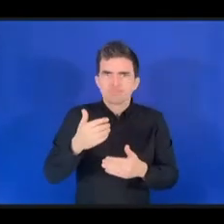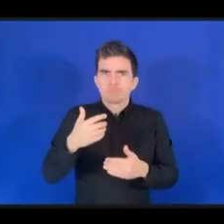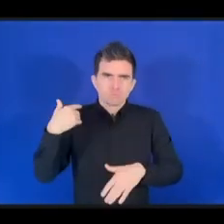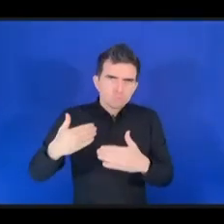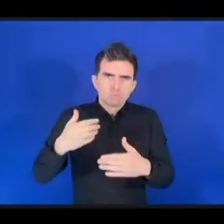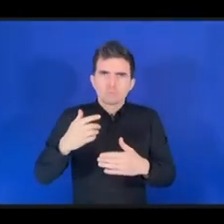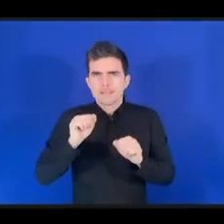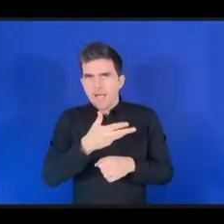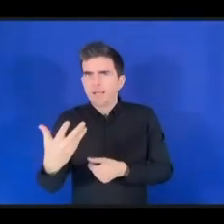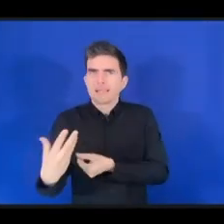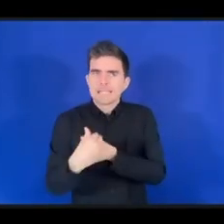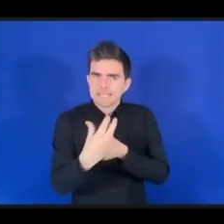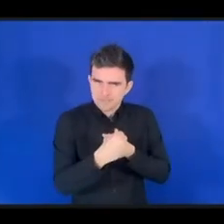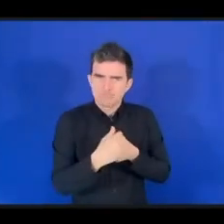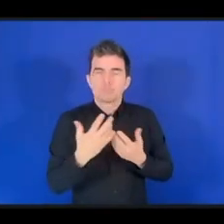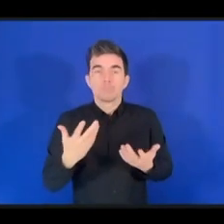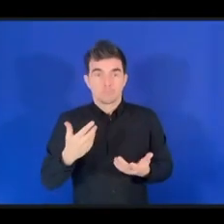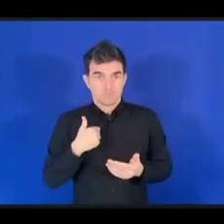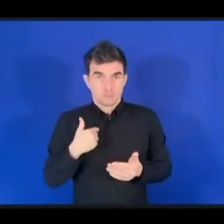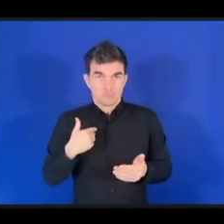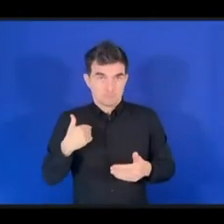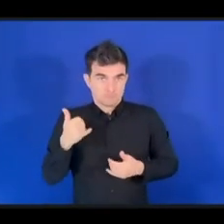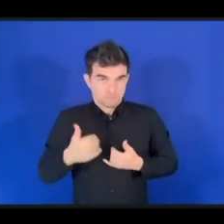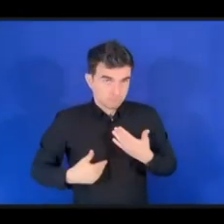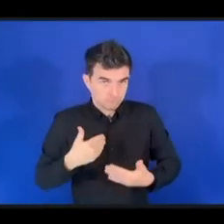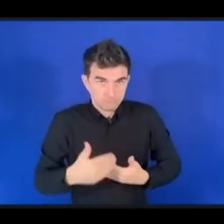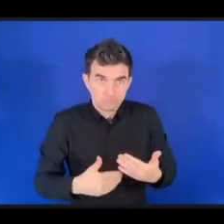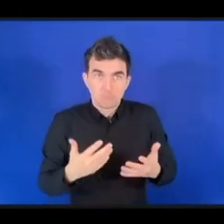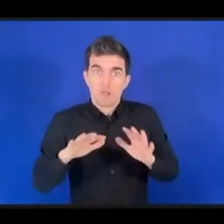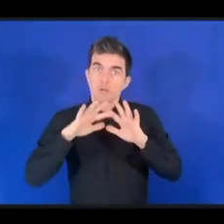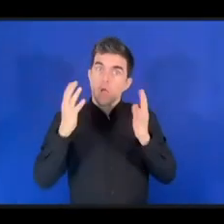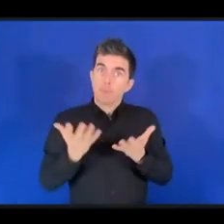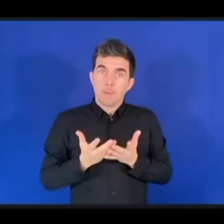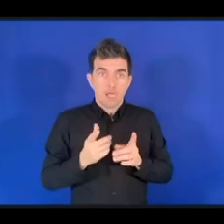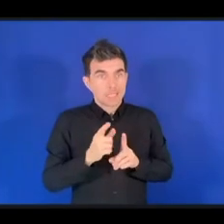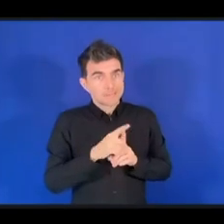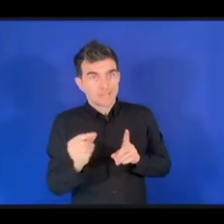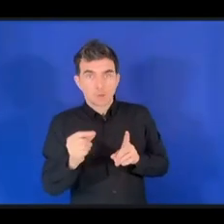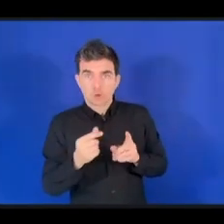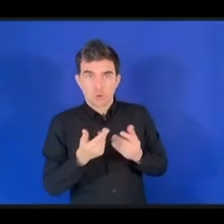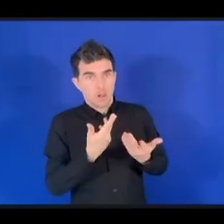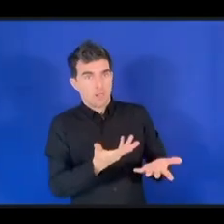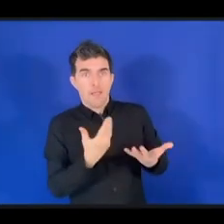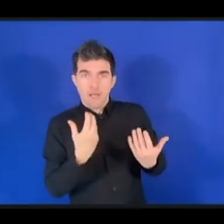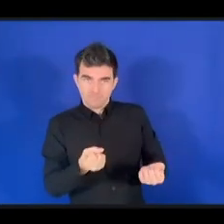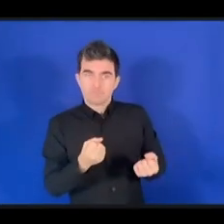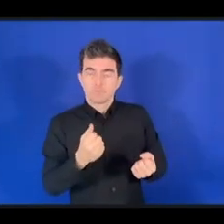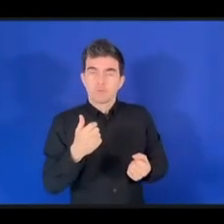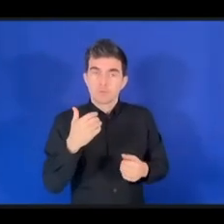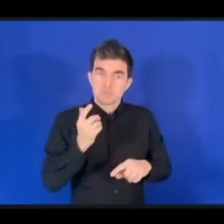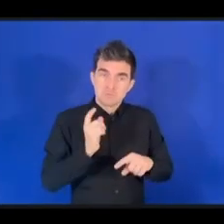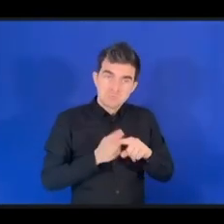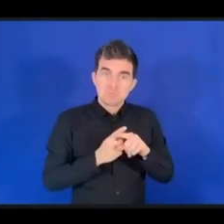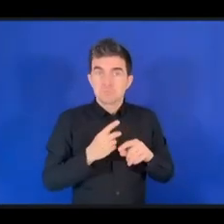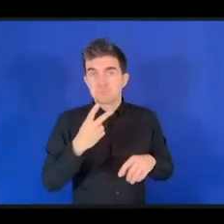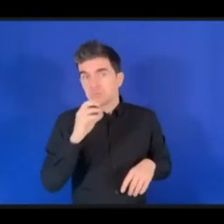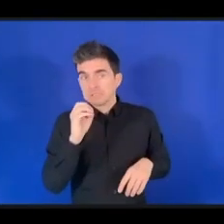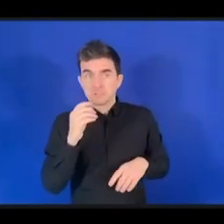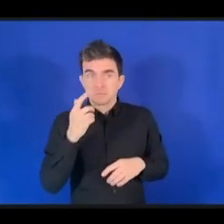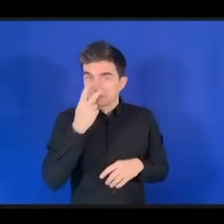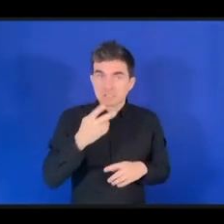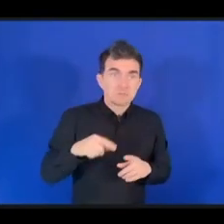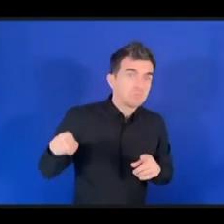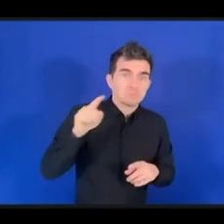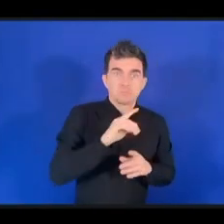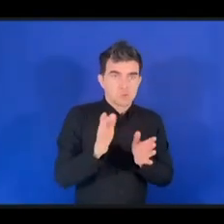du PNM saisissons cette opportunité de renouveler notre engagement à travailler de concert le processus du